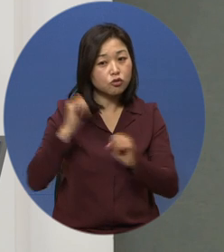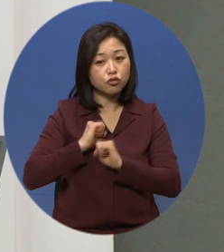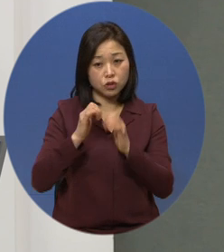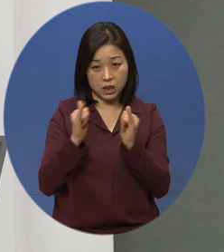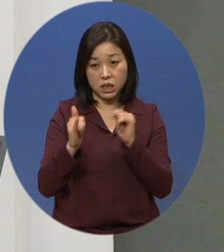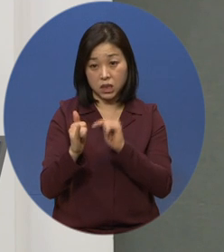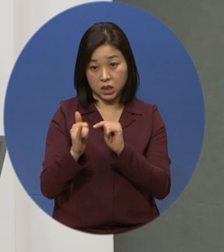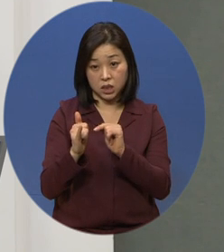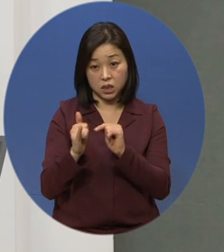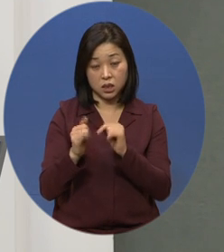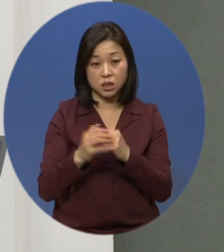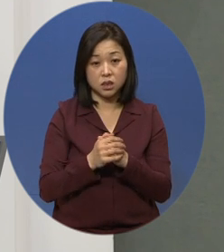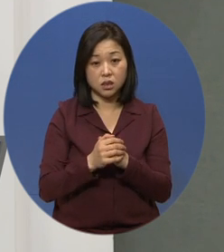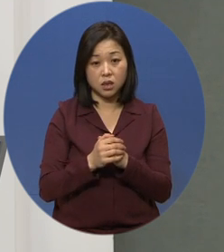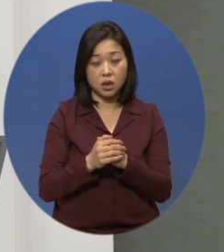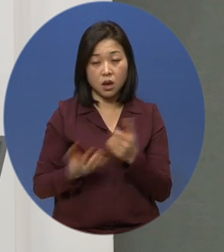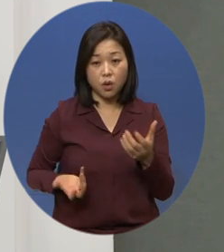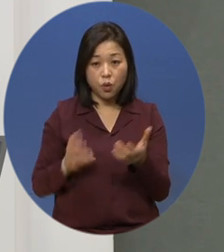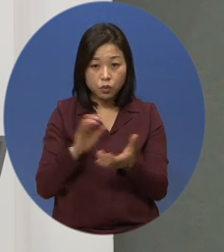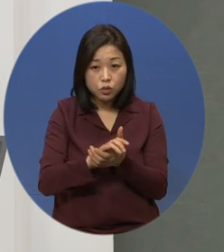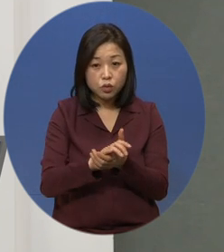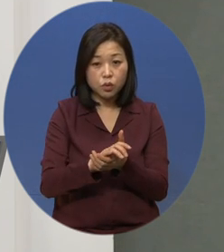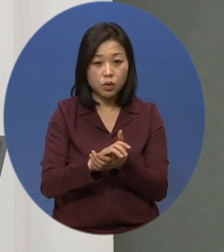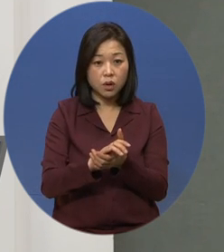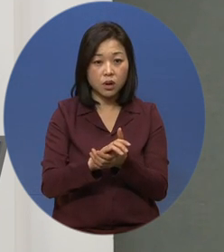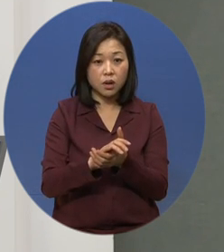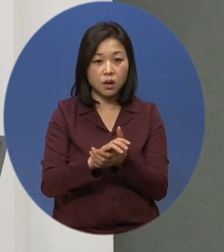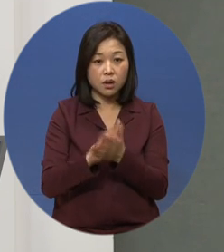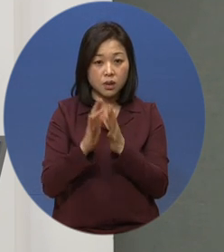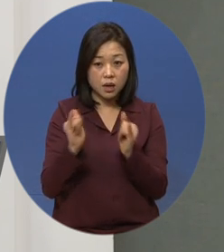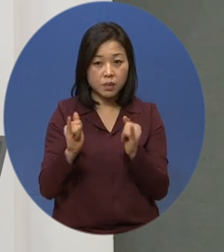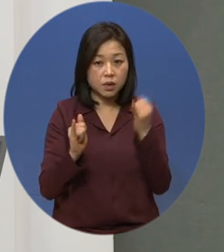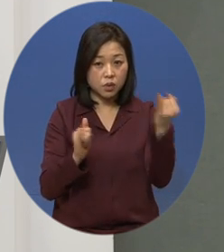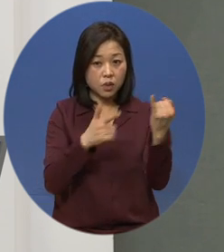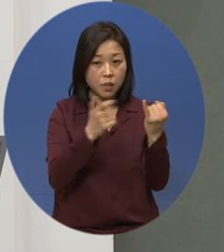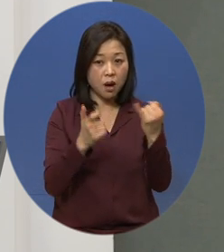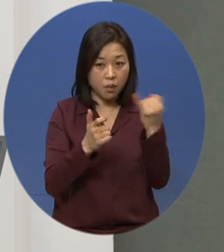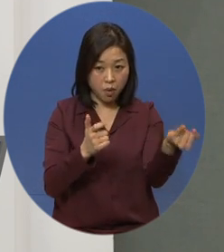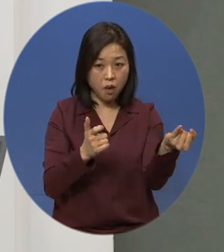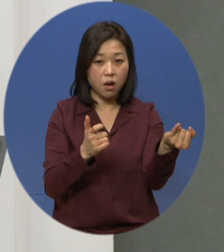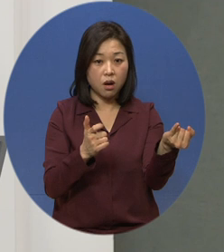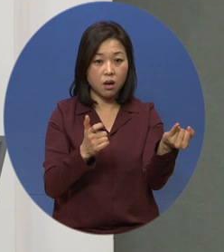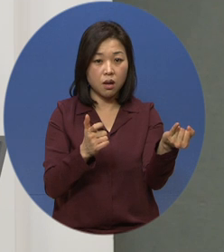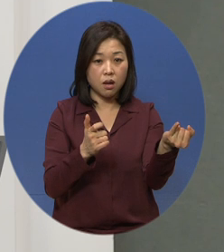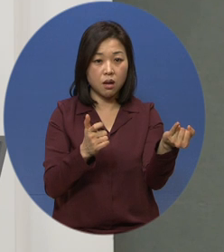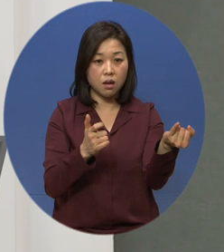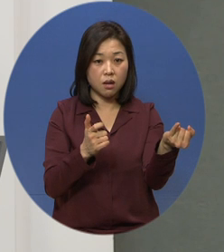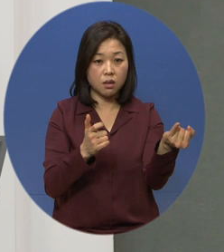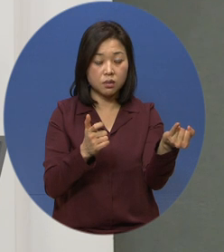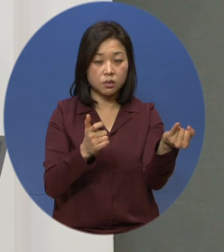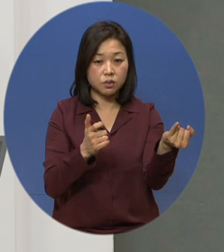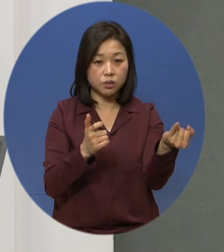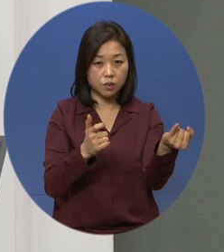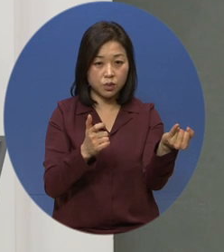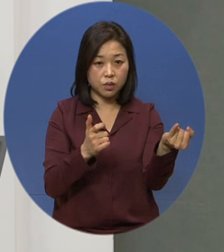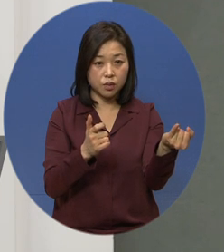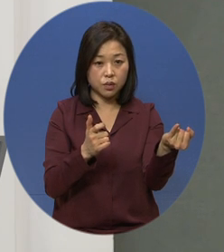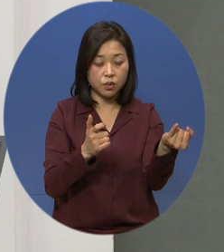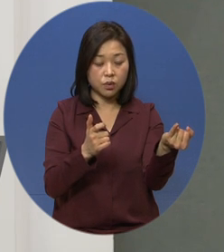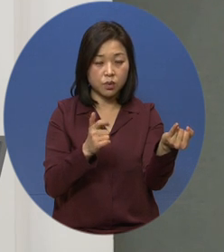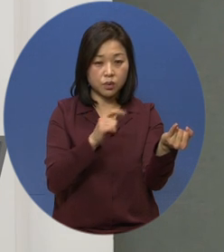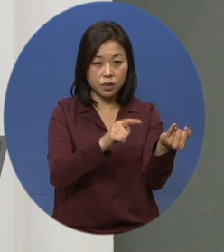결국은 공수 부대원 2 결국은 소녀를 사살하고 나서 에 한 얘기지만